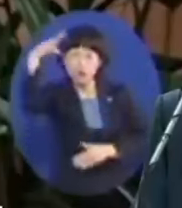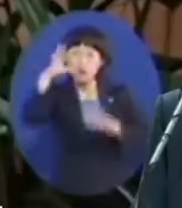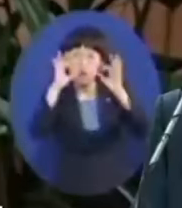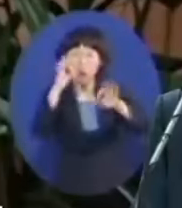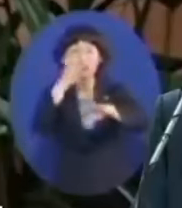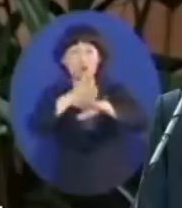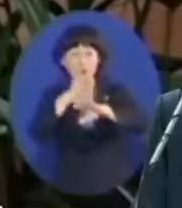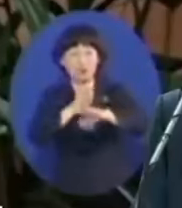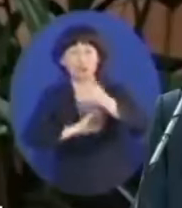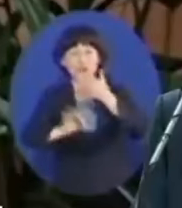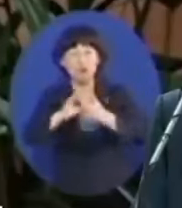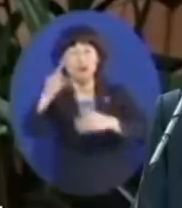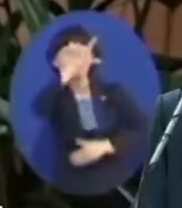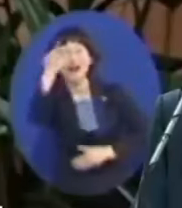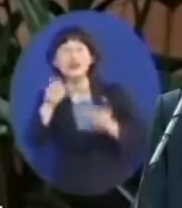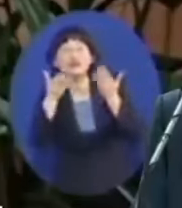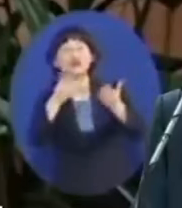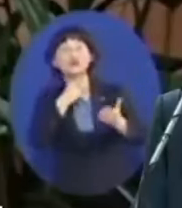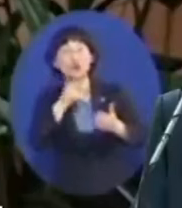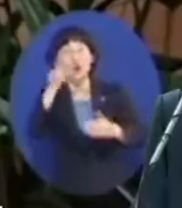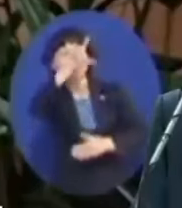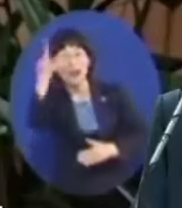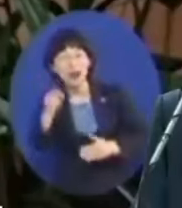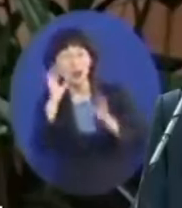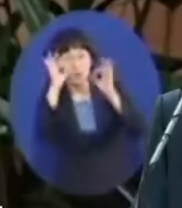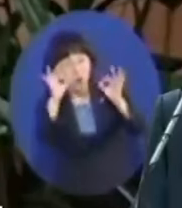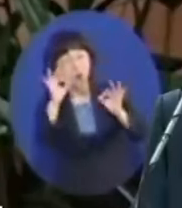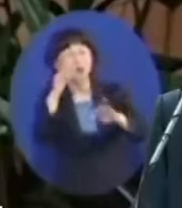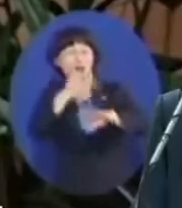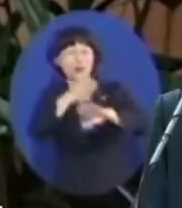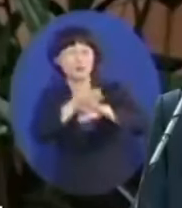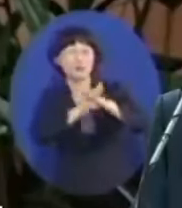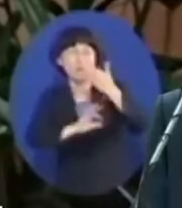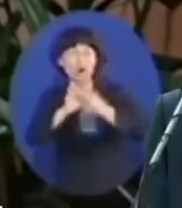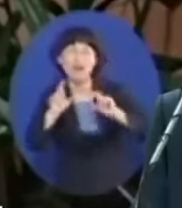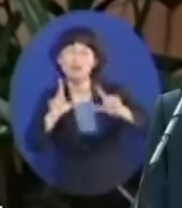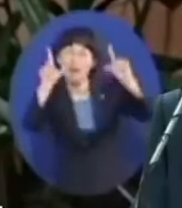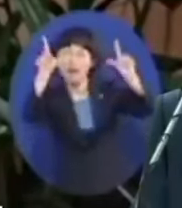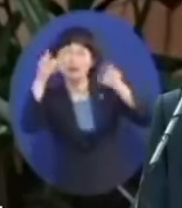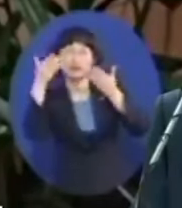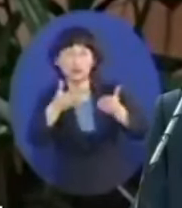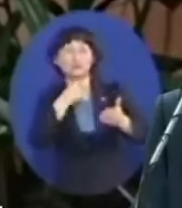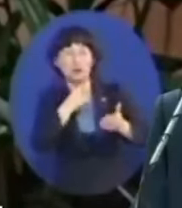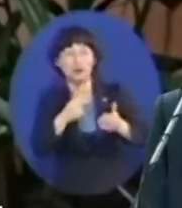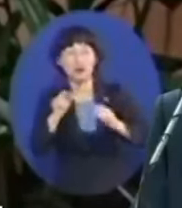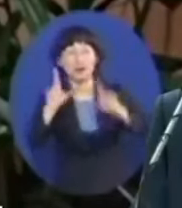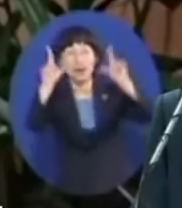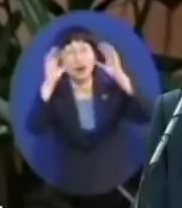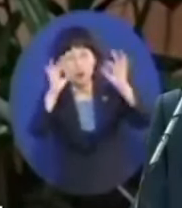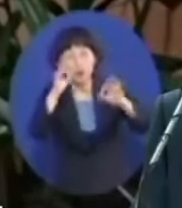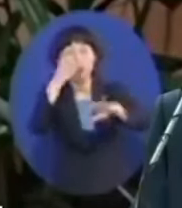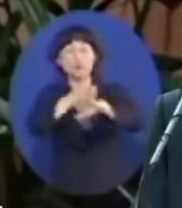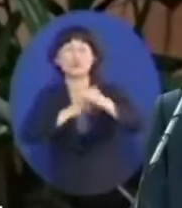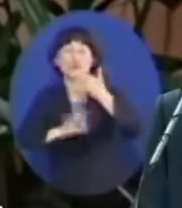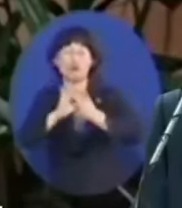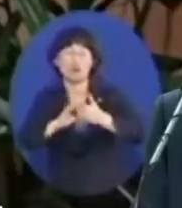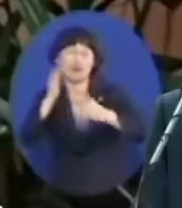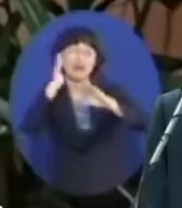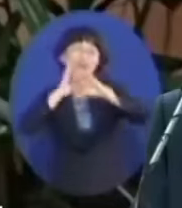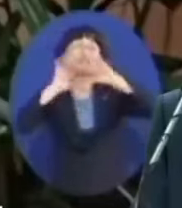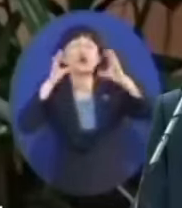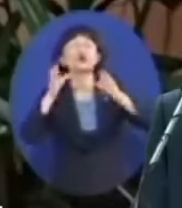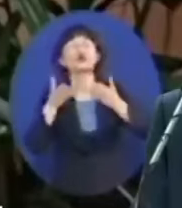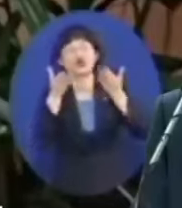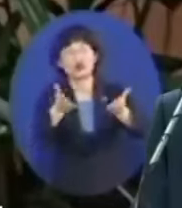감사하면 달을 주고 싶고 달을 보고 감사하는 사람은 태양을 주고 싶고 태양을 보고 감사하는 사람은 천국을 주고 싶다고 말하는